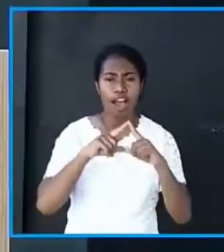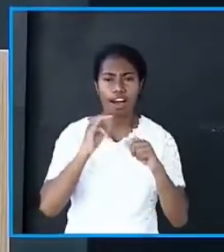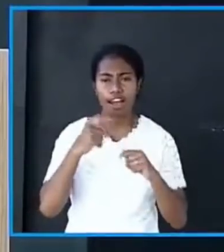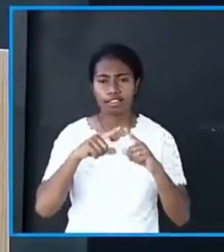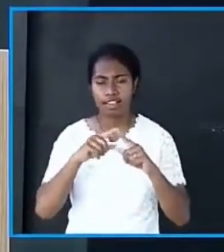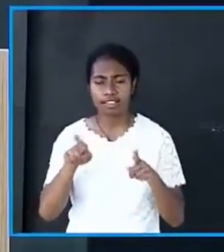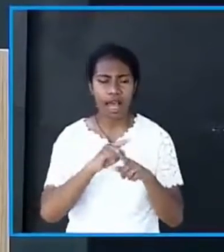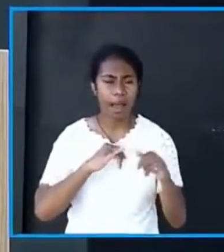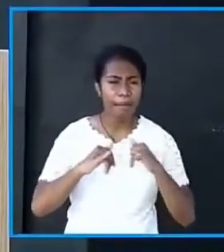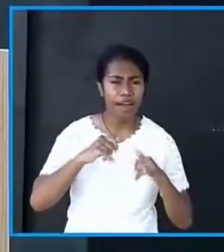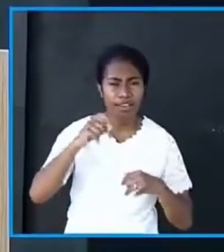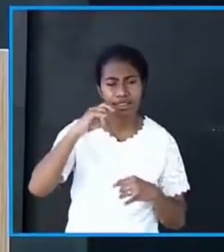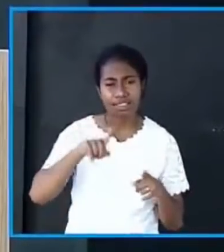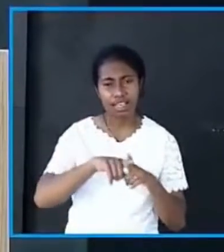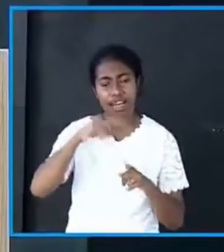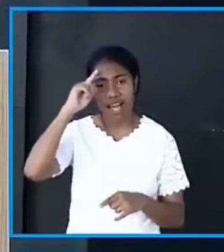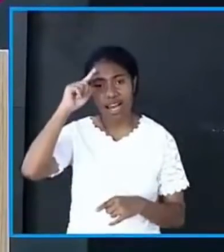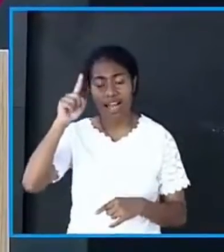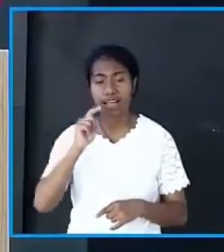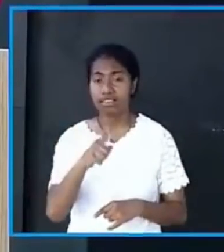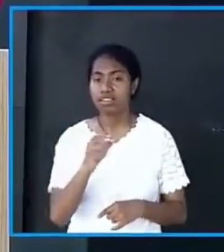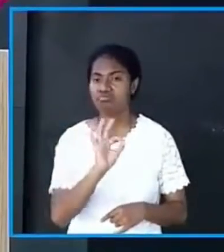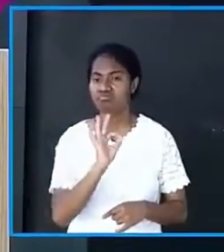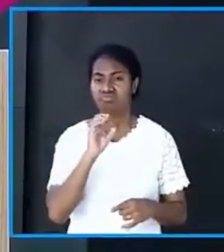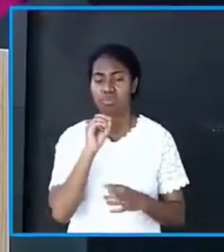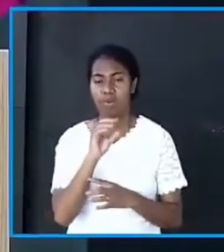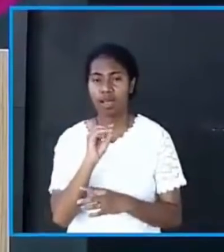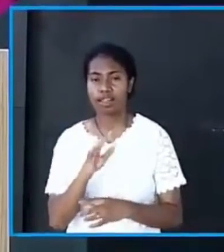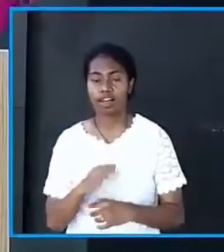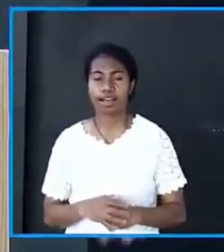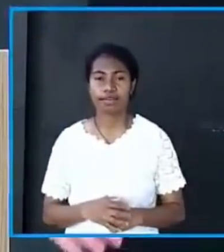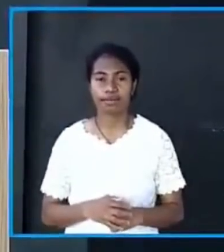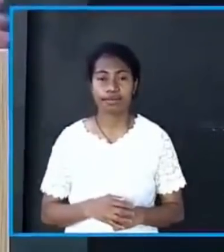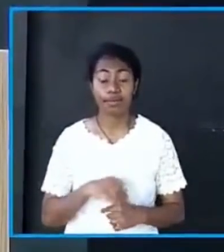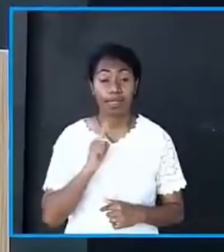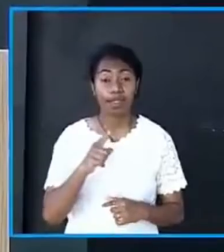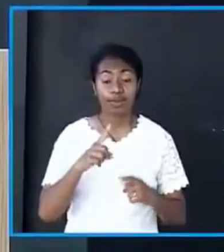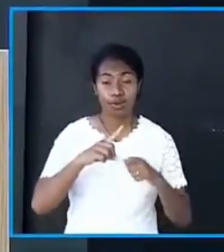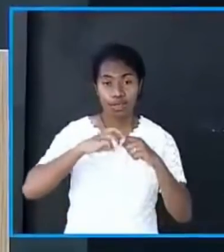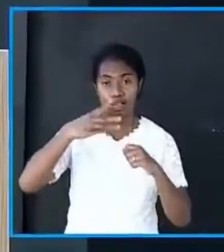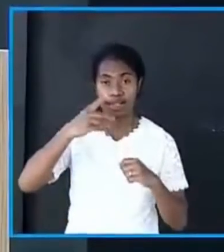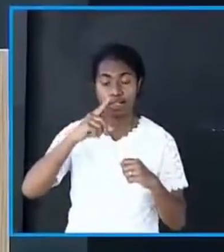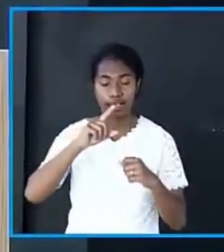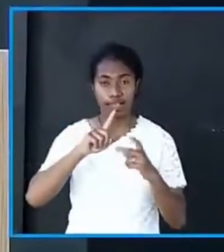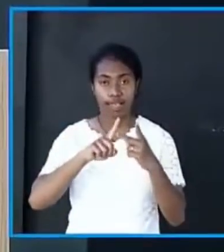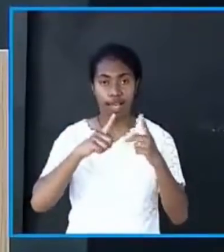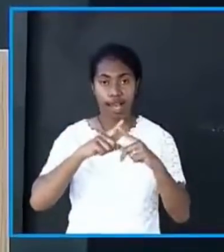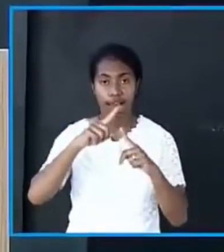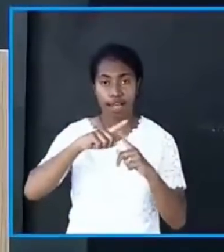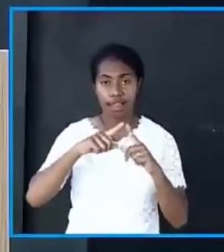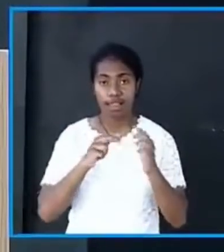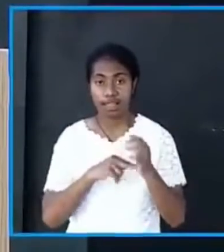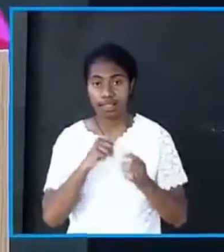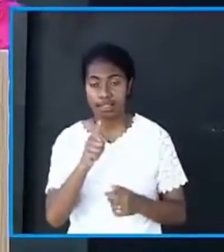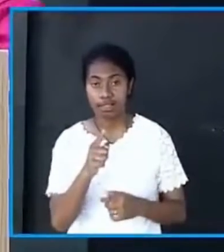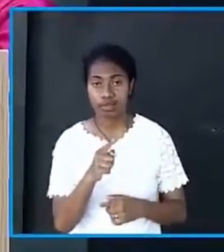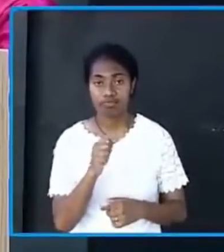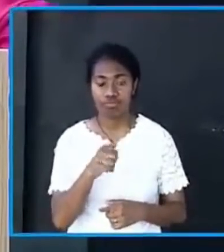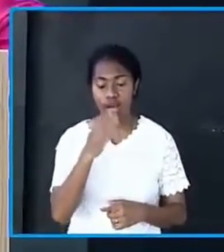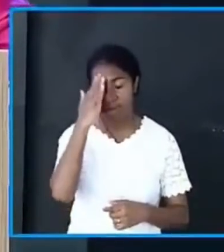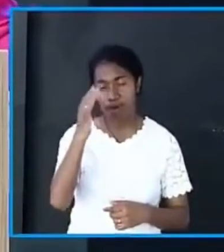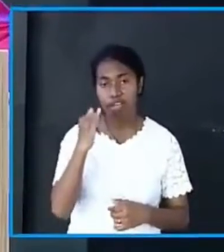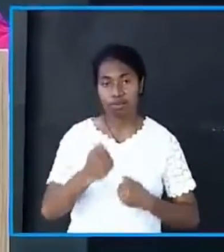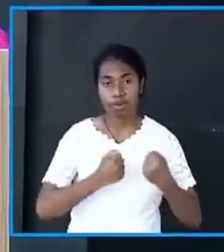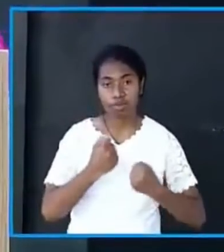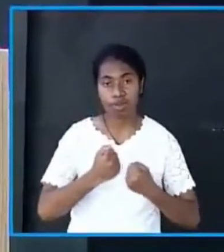suaranya Suara Anak giat tidak bantah dan dia kelihatannya menikmati lalu lihat apa yang Tuhan lakukan bagi